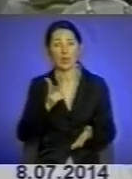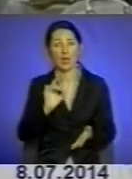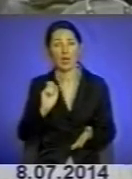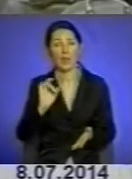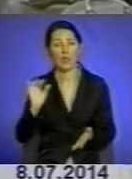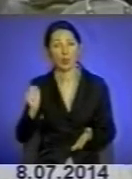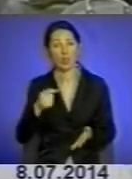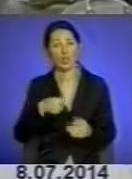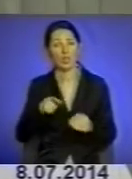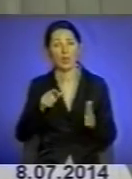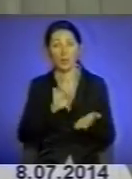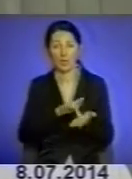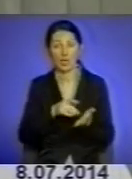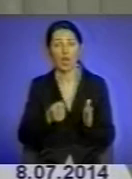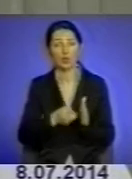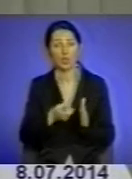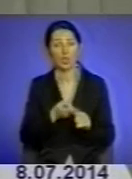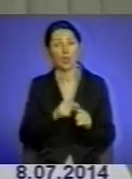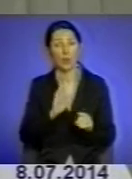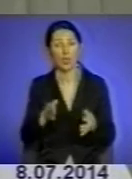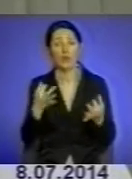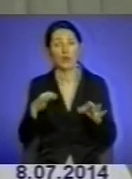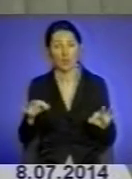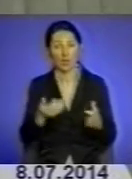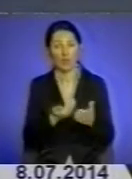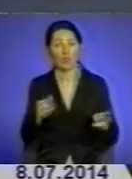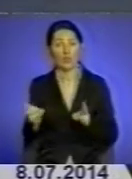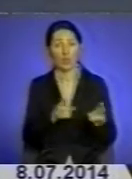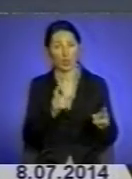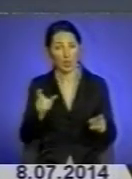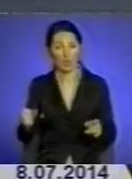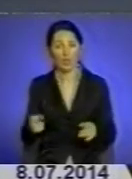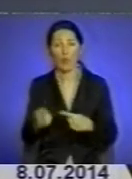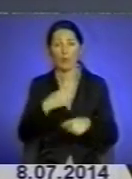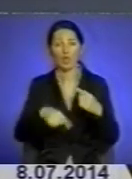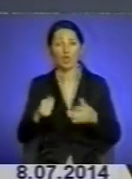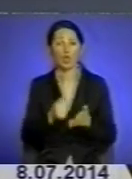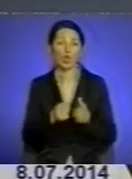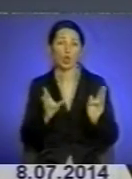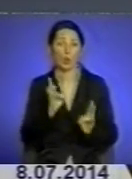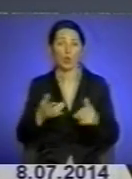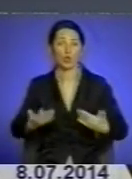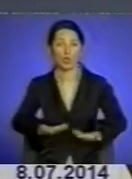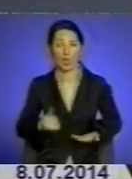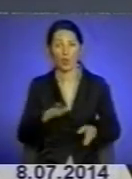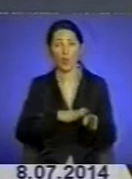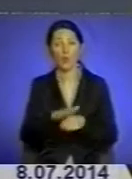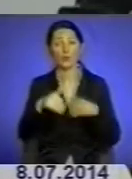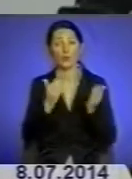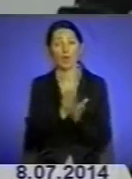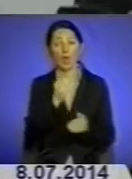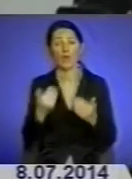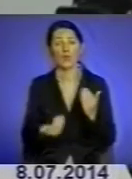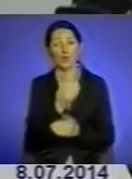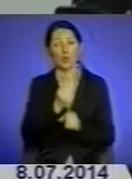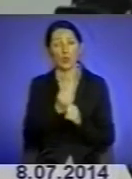на Донеччині, які нещодавно були визволені від терористів, повертаються до нормального життя. Там у повному обсязі відновлено роботу поштових